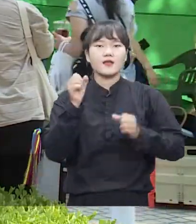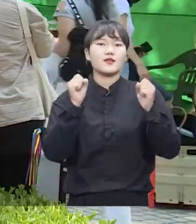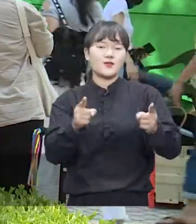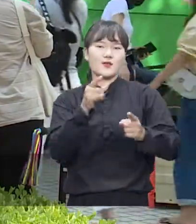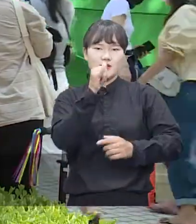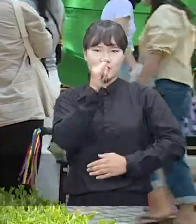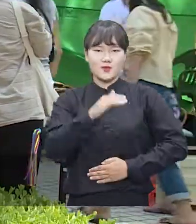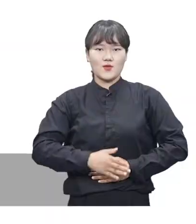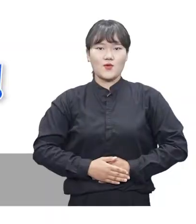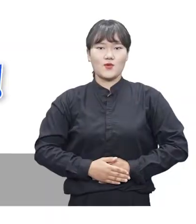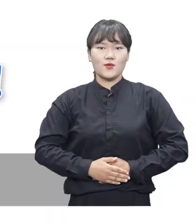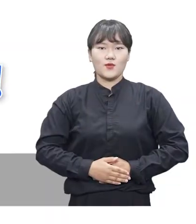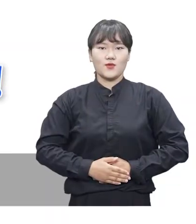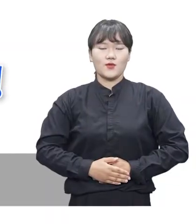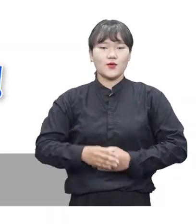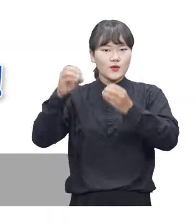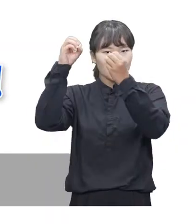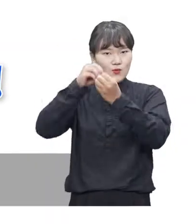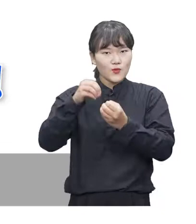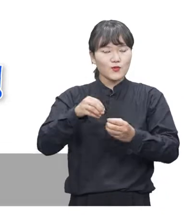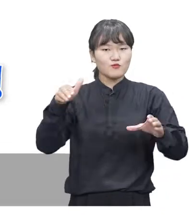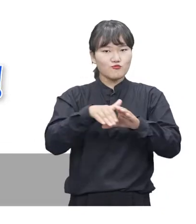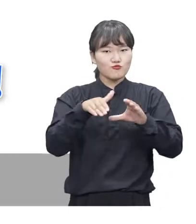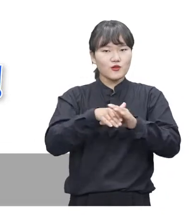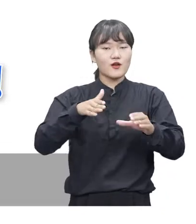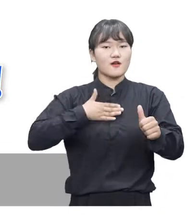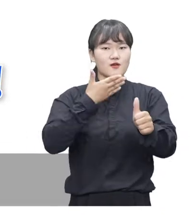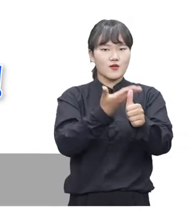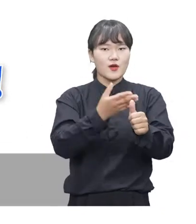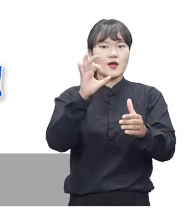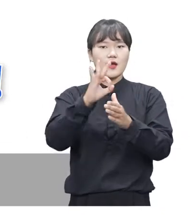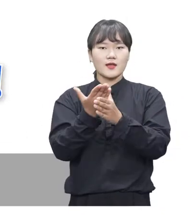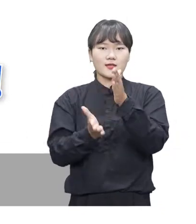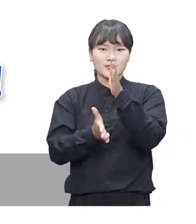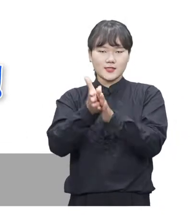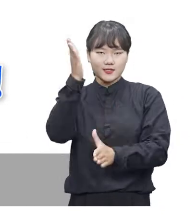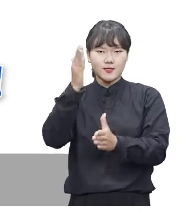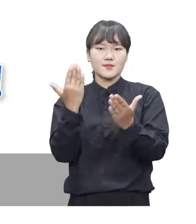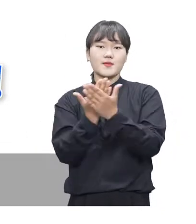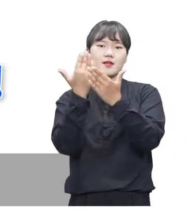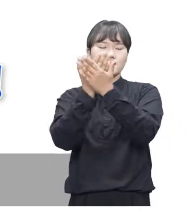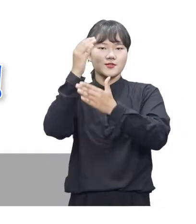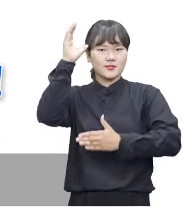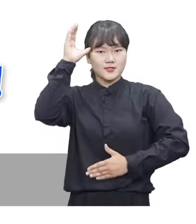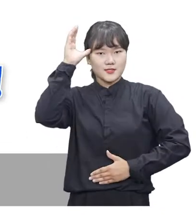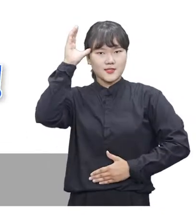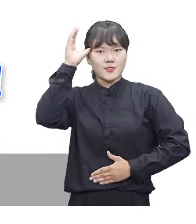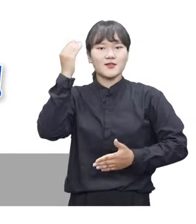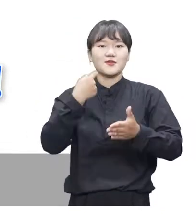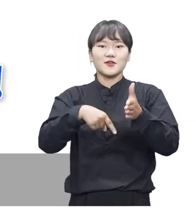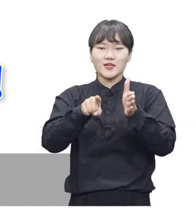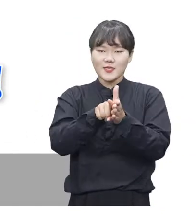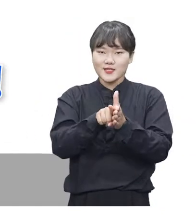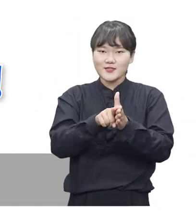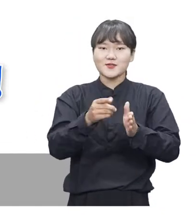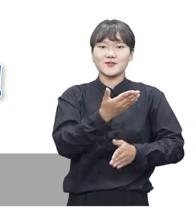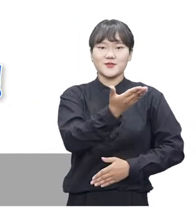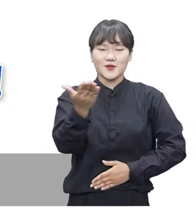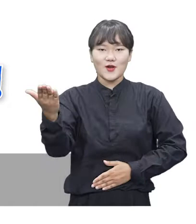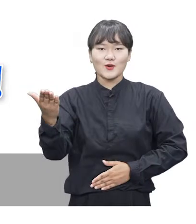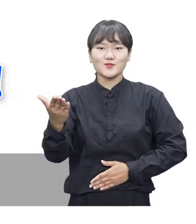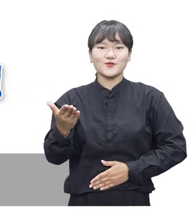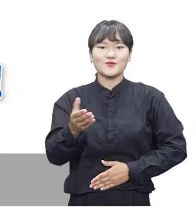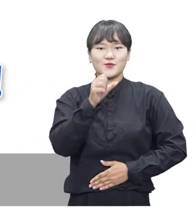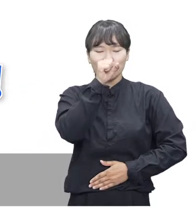다채롭게 마련됐습니다. 우리 전통 문화의 우수성을 알리고 안양시의 번영과 안녕을 염원하는 안양 단오제로 건강한